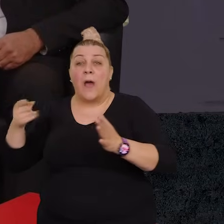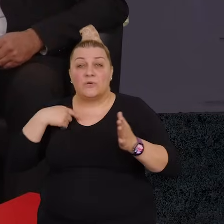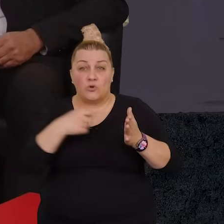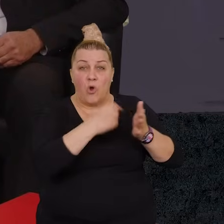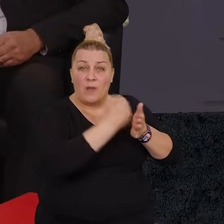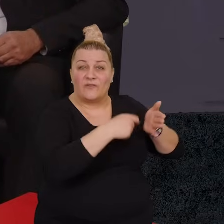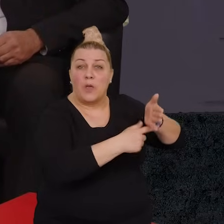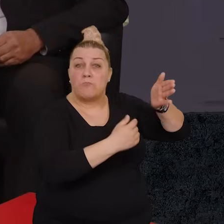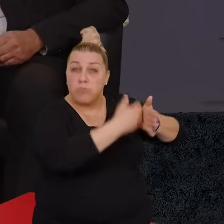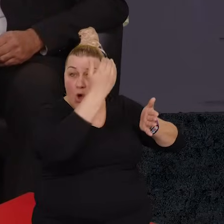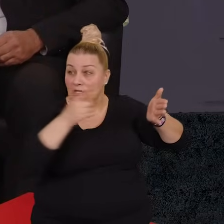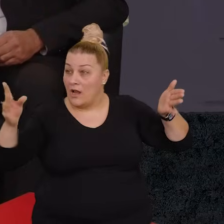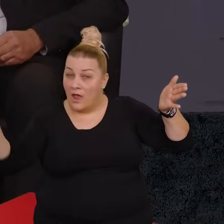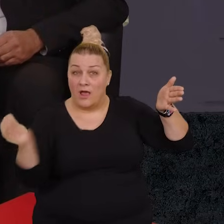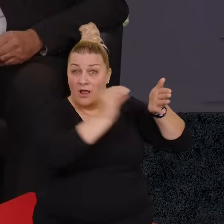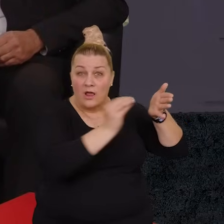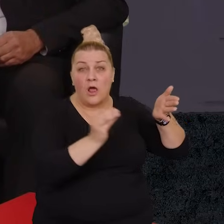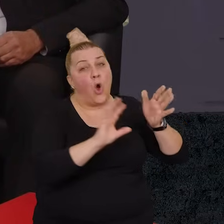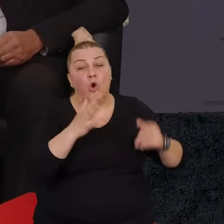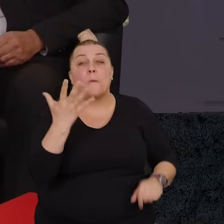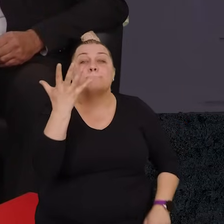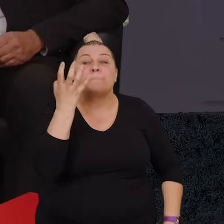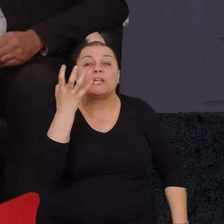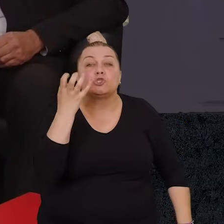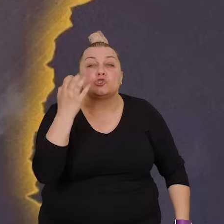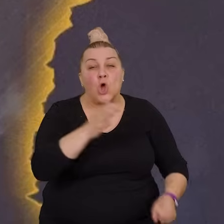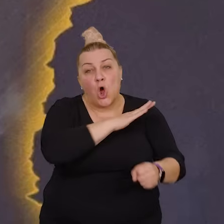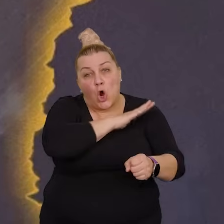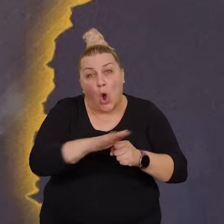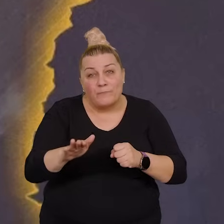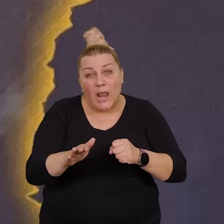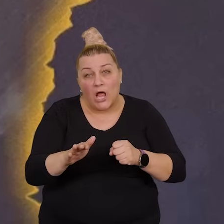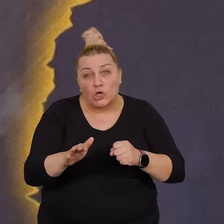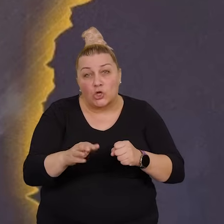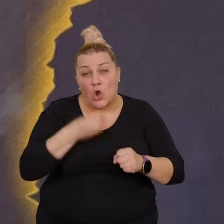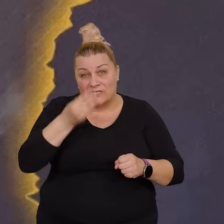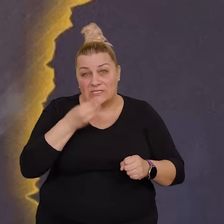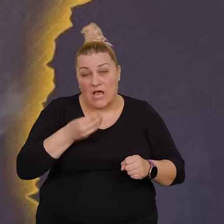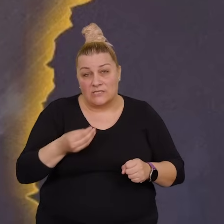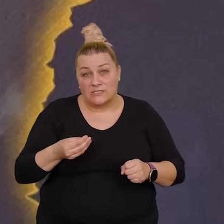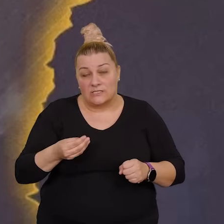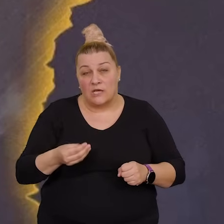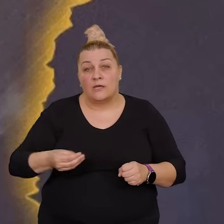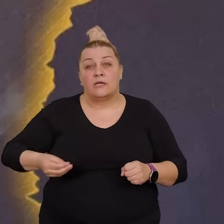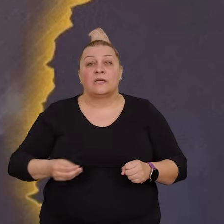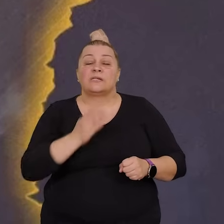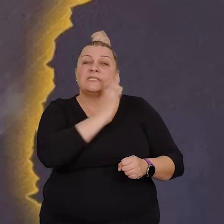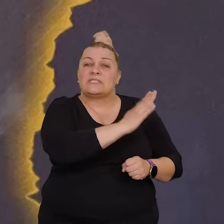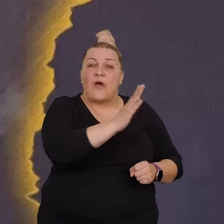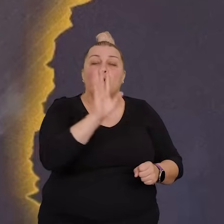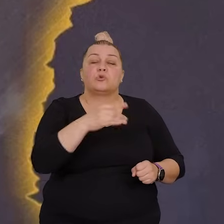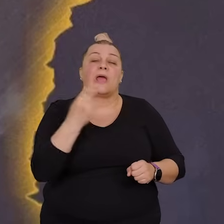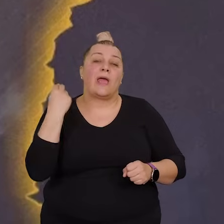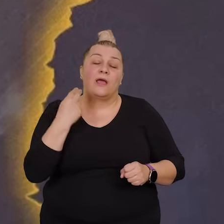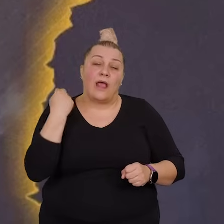ćemo portal gdje će biti barem 500 iskaza kompletnih, a ti iskazi kompletni trajaju mi u 20 minuta i 60. Znači, svi bit će i na engleskom i